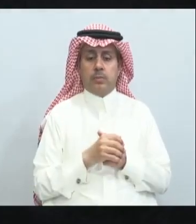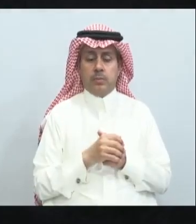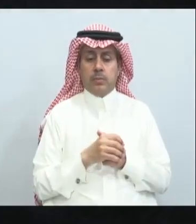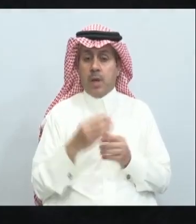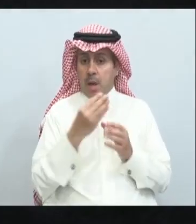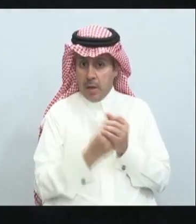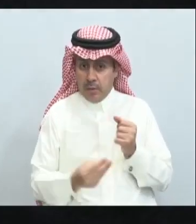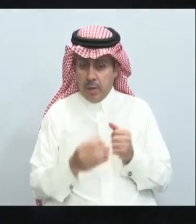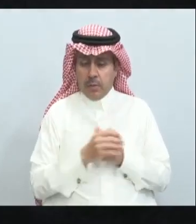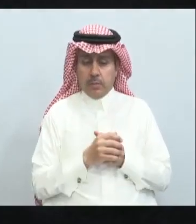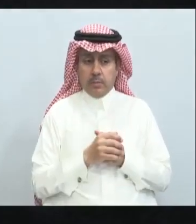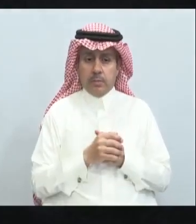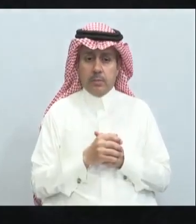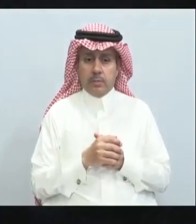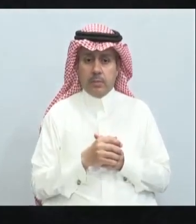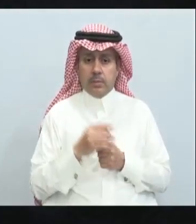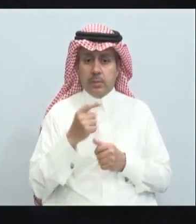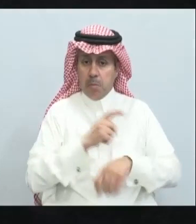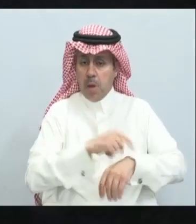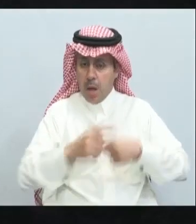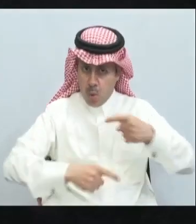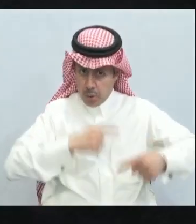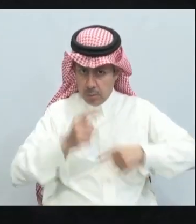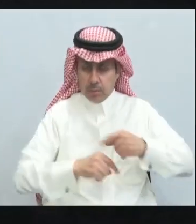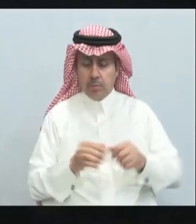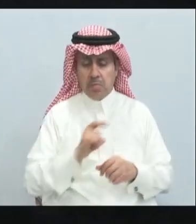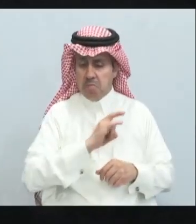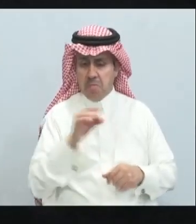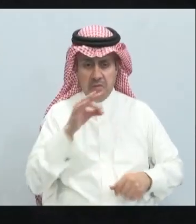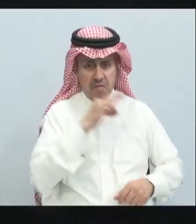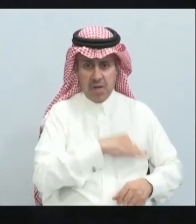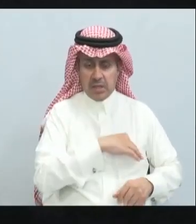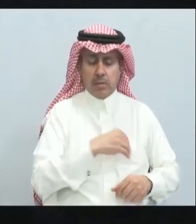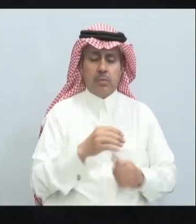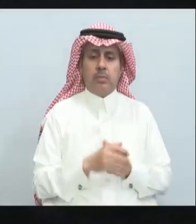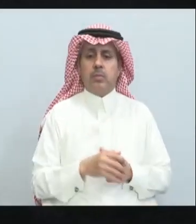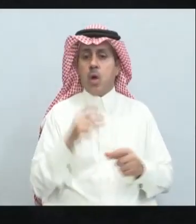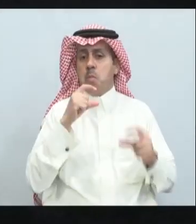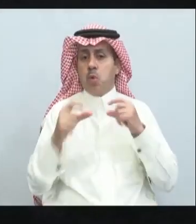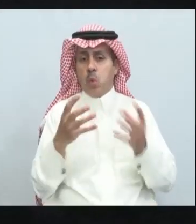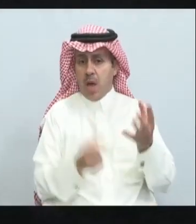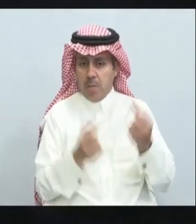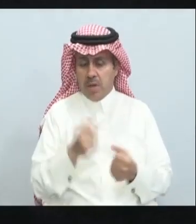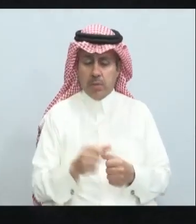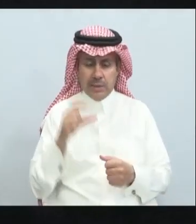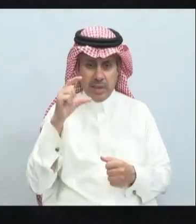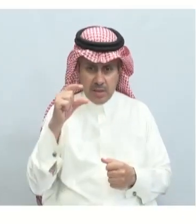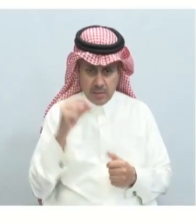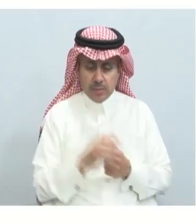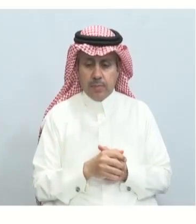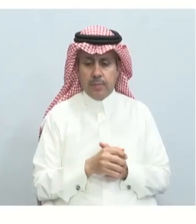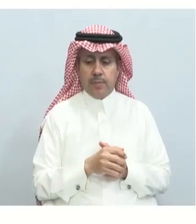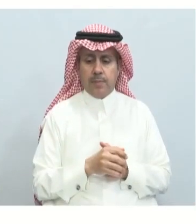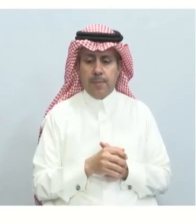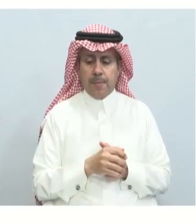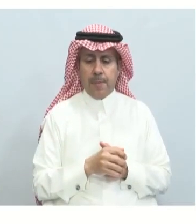الاطفال ولكن مع الوقت تضح عدم جدوى مثل هذه البنوك وبدات في الاضمحلال لما ترتب عليها